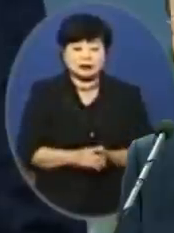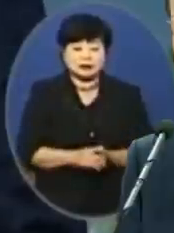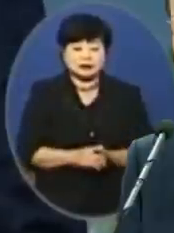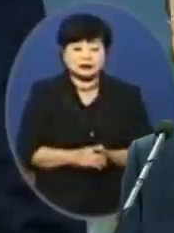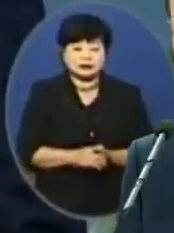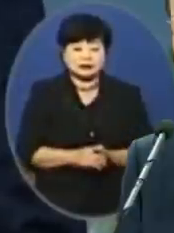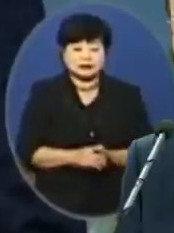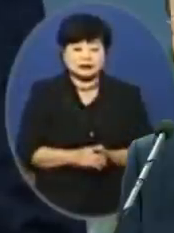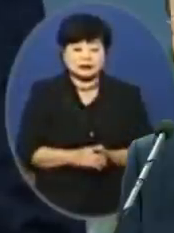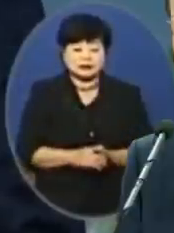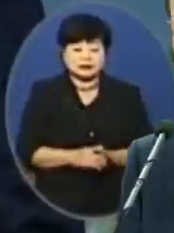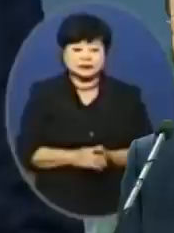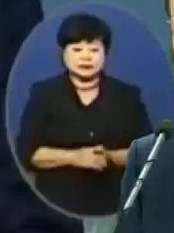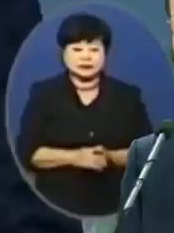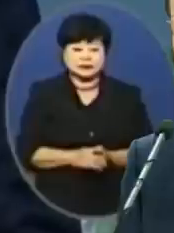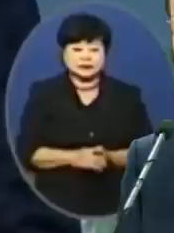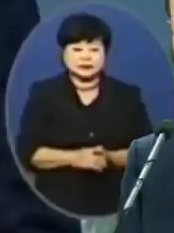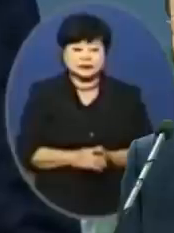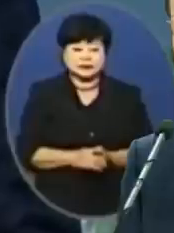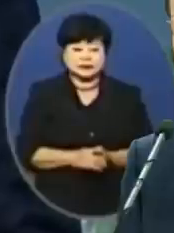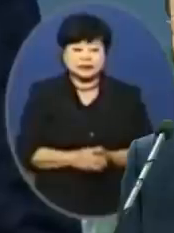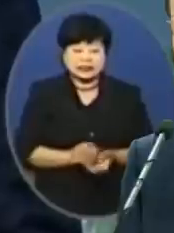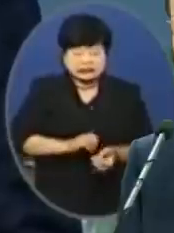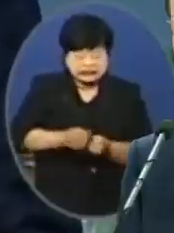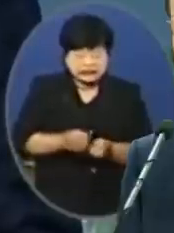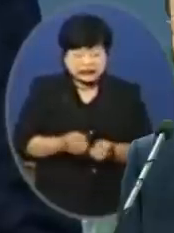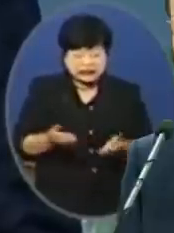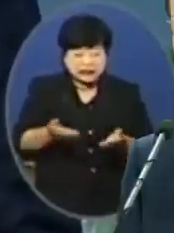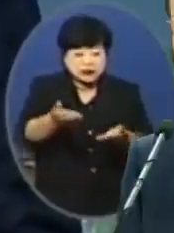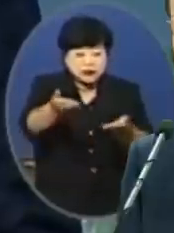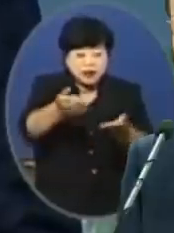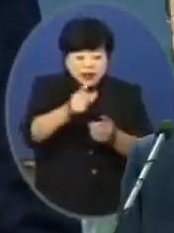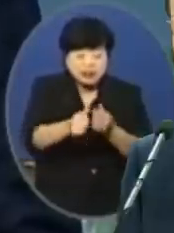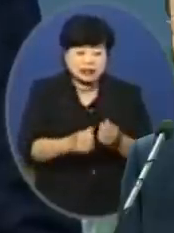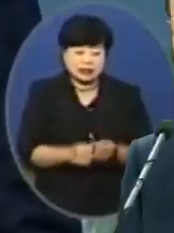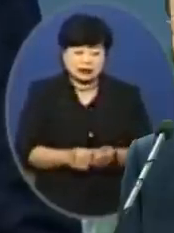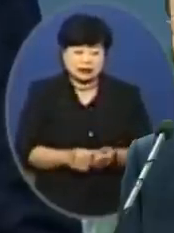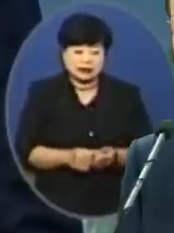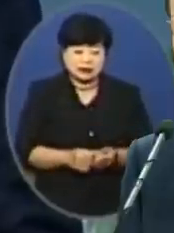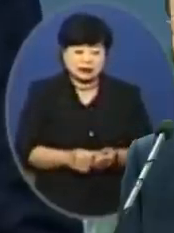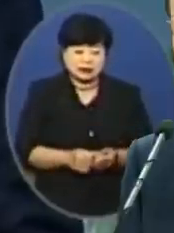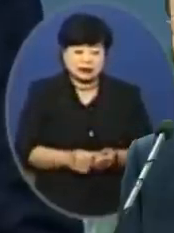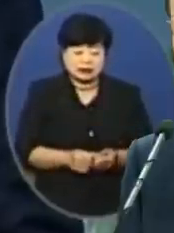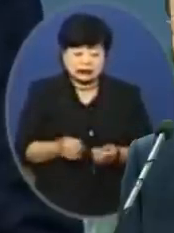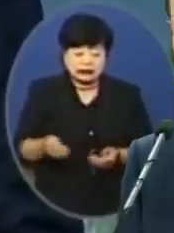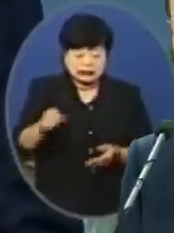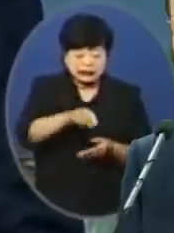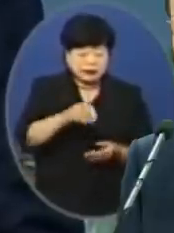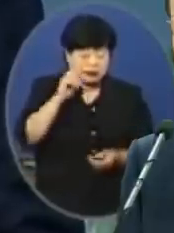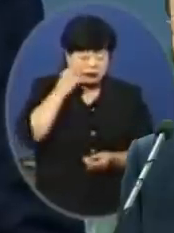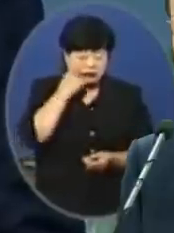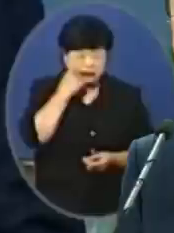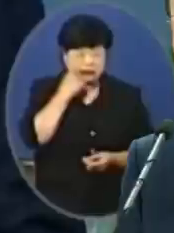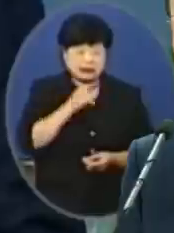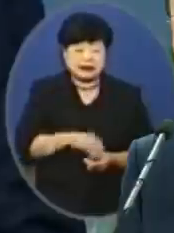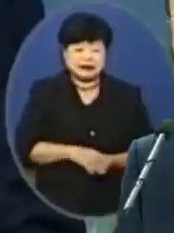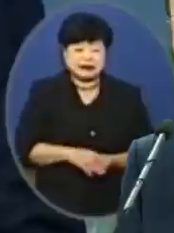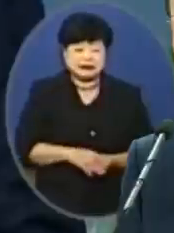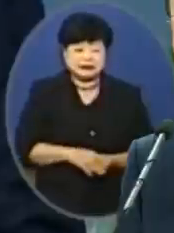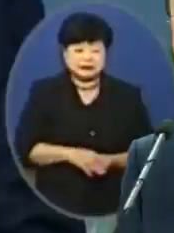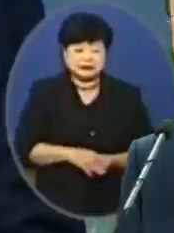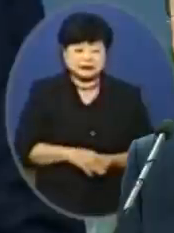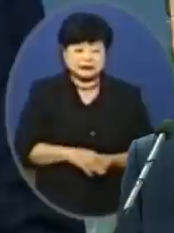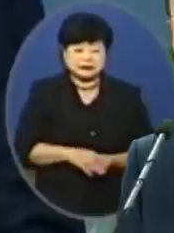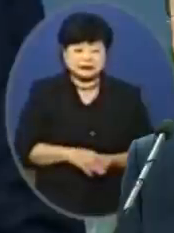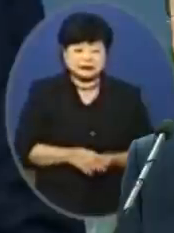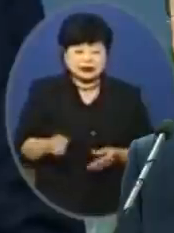된 그릇을 하나님께 내놓으면 하나님이 이거 담기도 피곤하고 고달프고